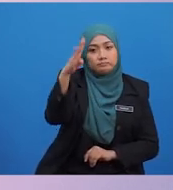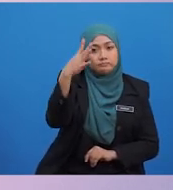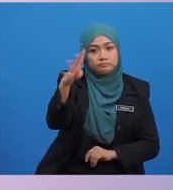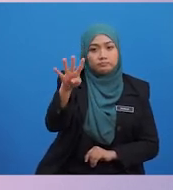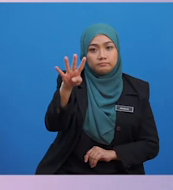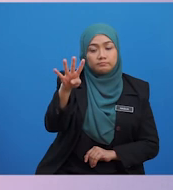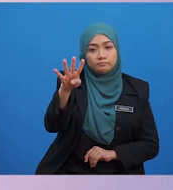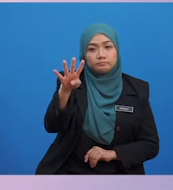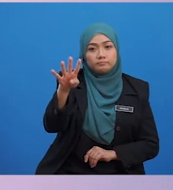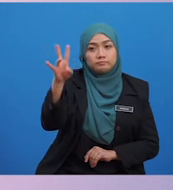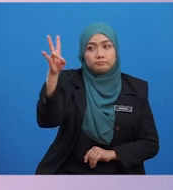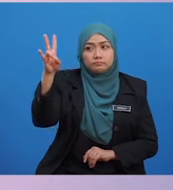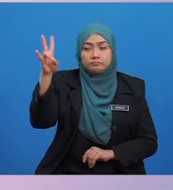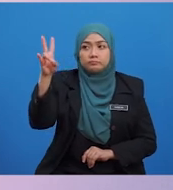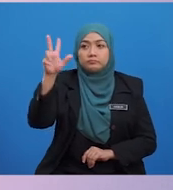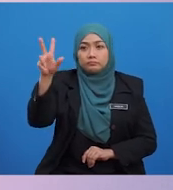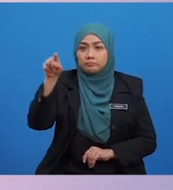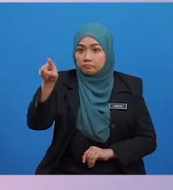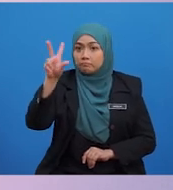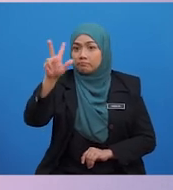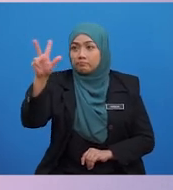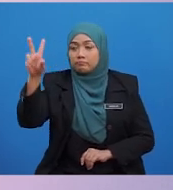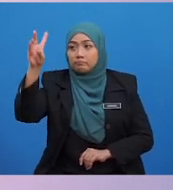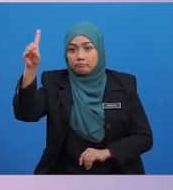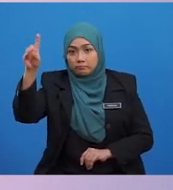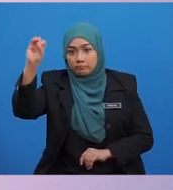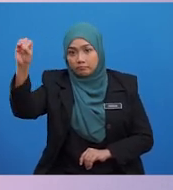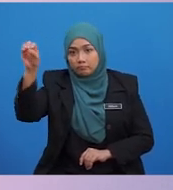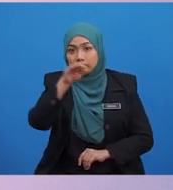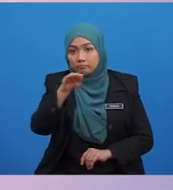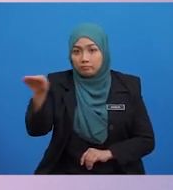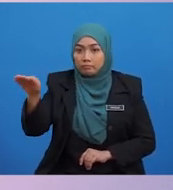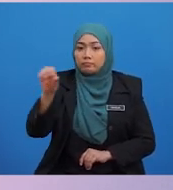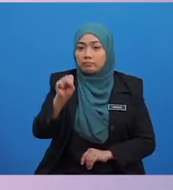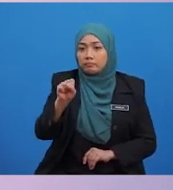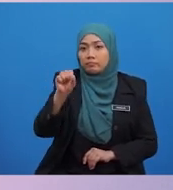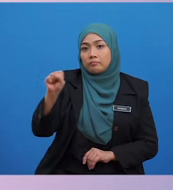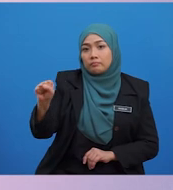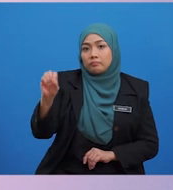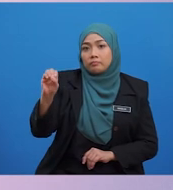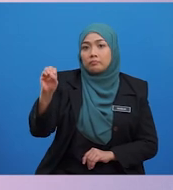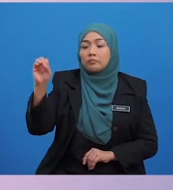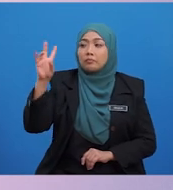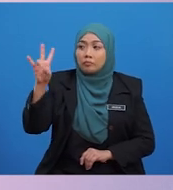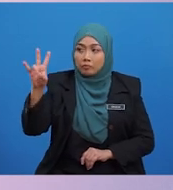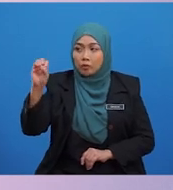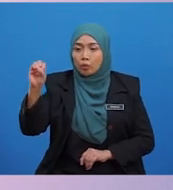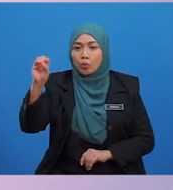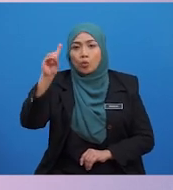14 sign 7033 3° persen 40 Dajjal